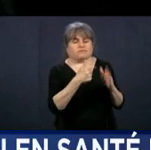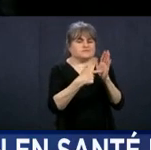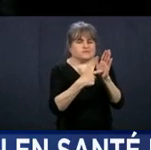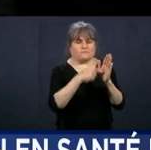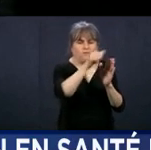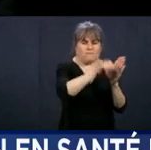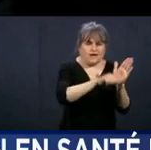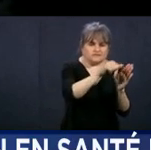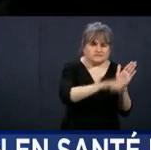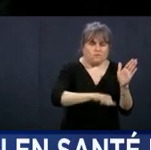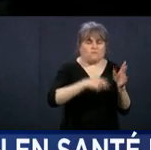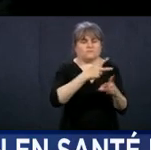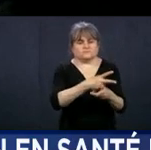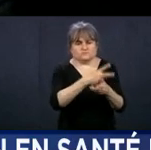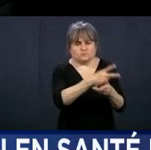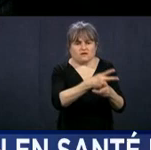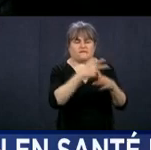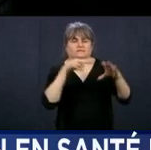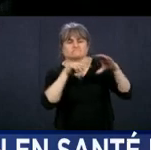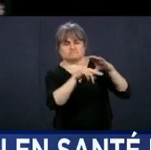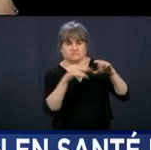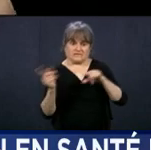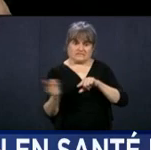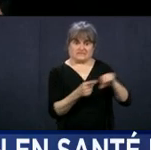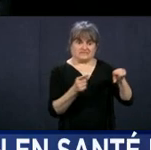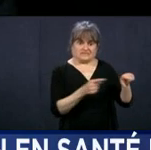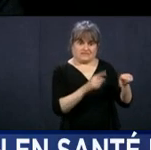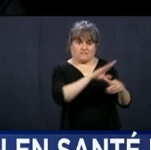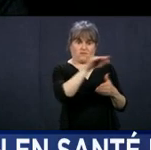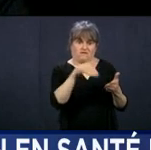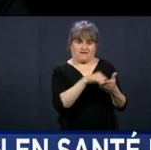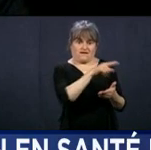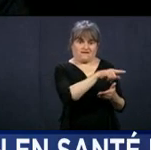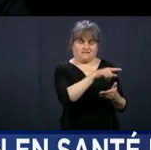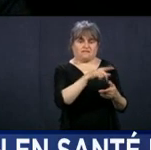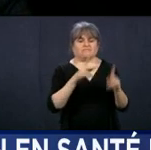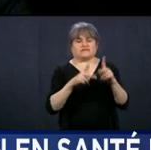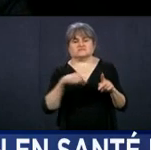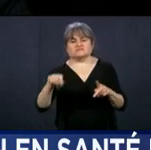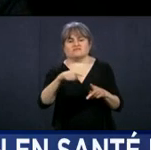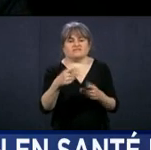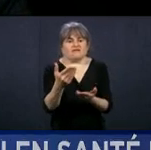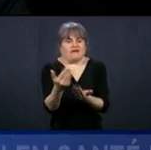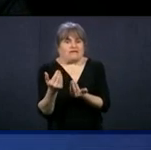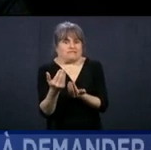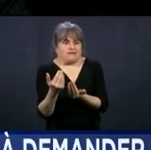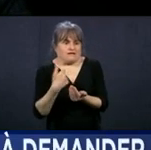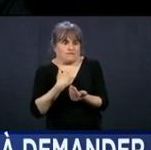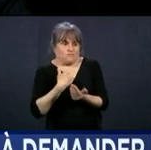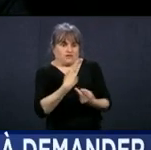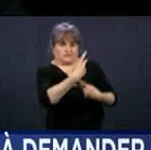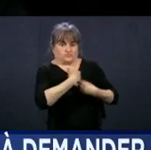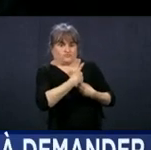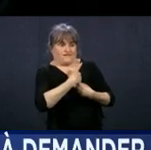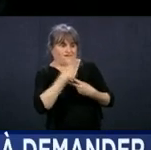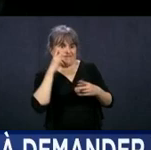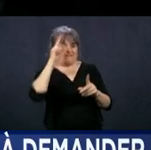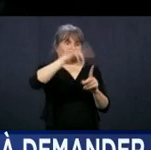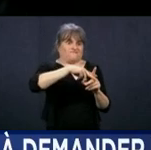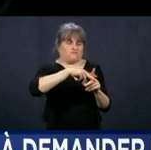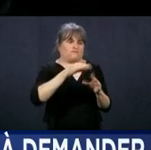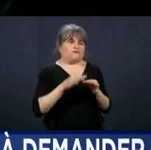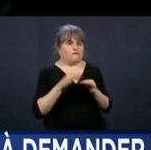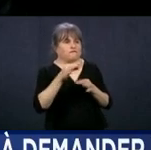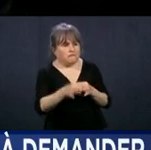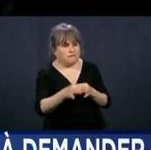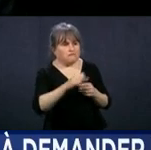situation de Montréal, il y a davantage de pression. Donc, des gens qui attendaient pour avoir des soins, qui pouvaient